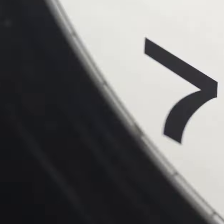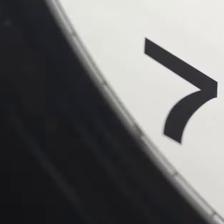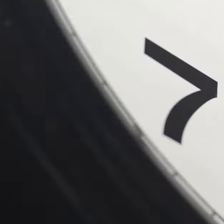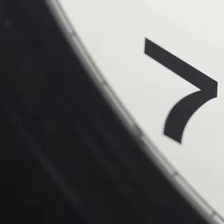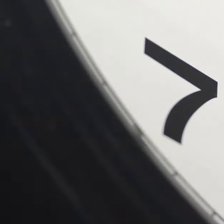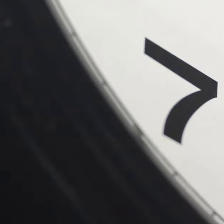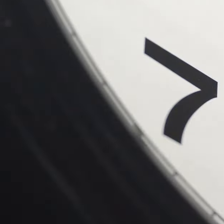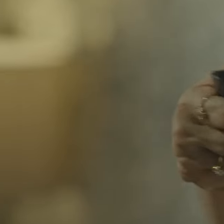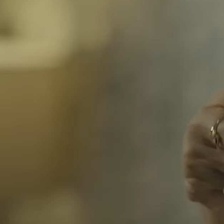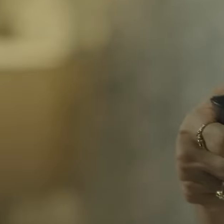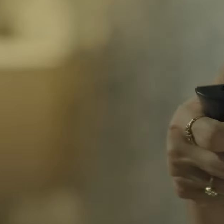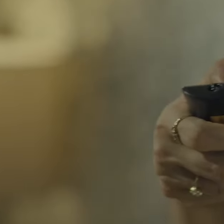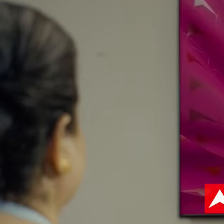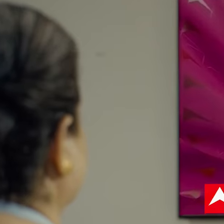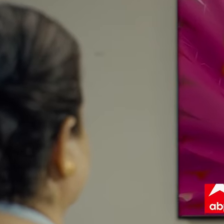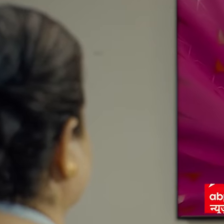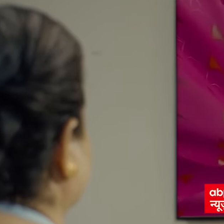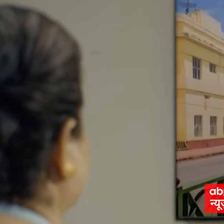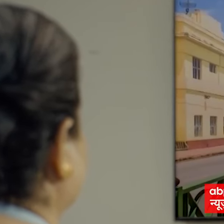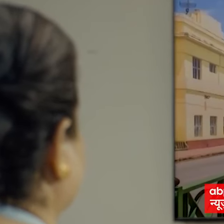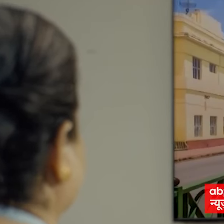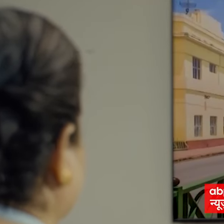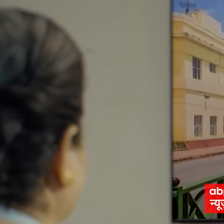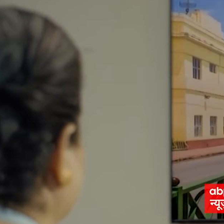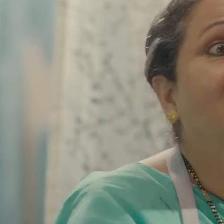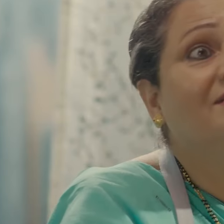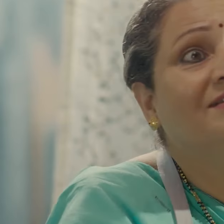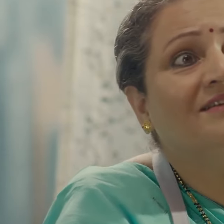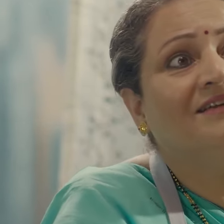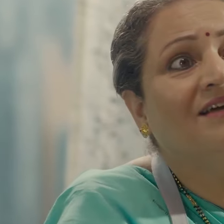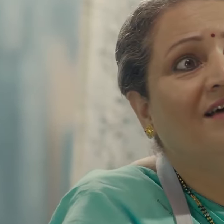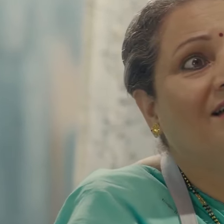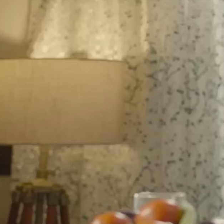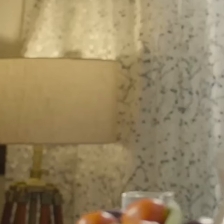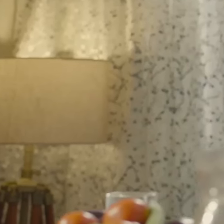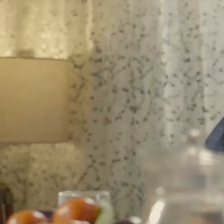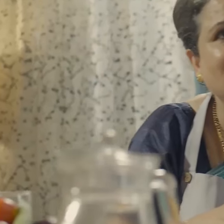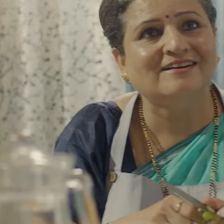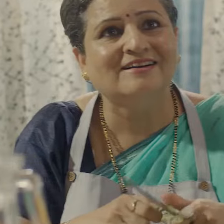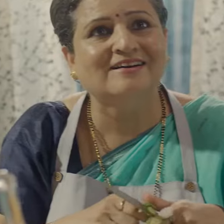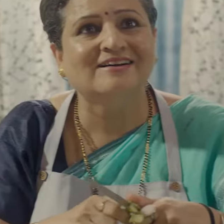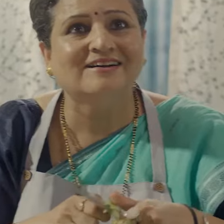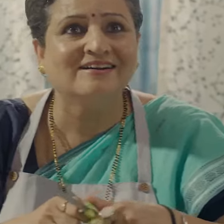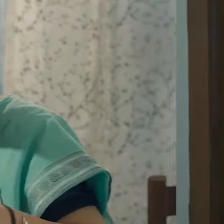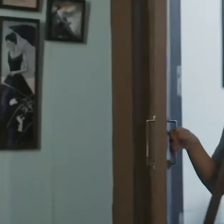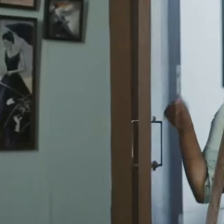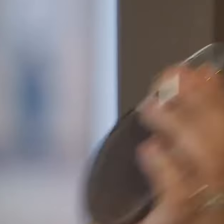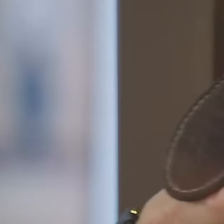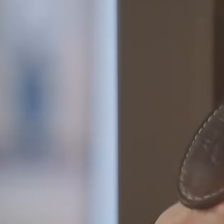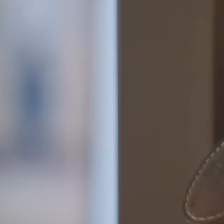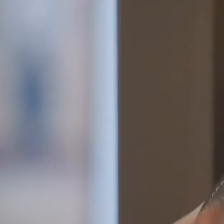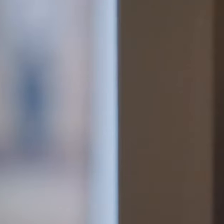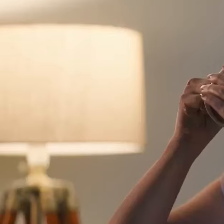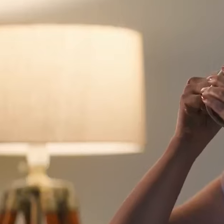काटा दोपहर ढाई प आए बबीता जी का दिल सास बहू साजिश के लिए मचल जाए और यह है इनकी